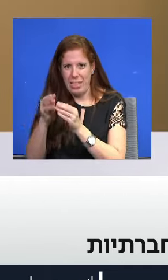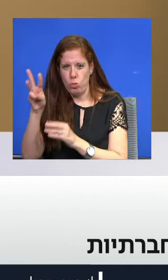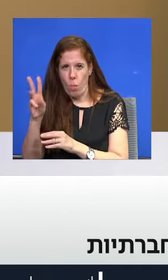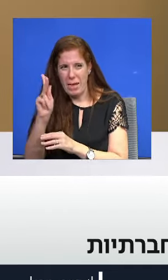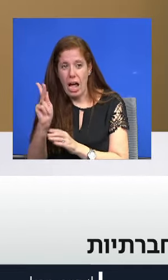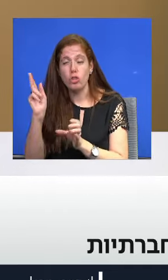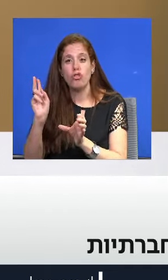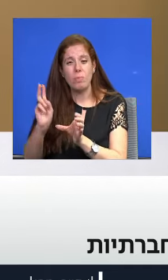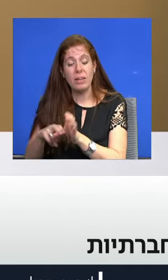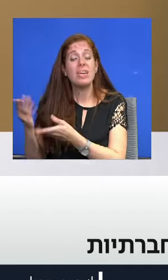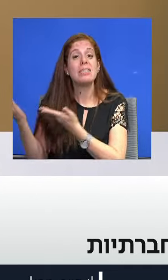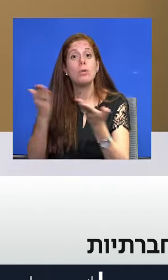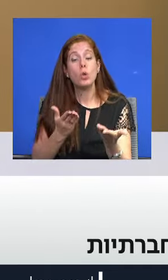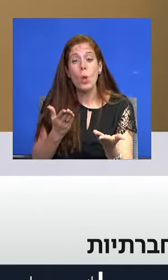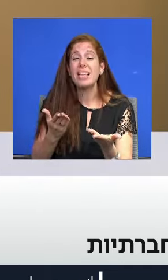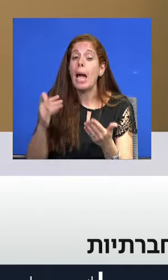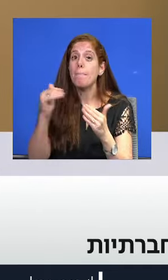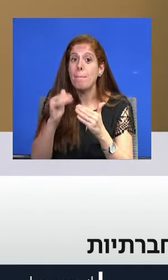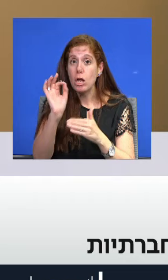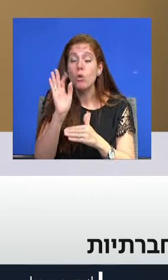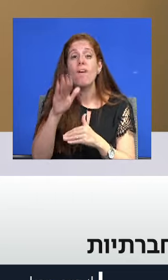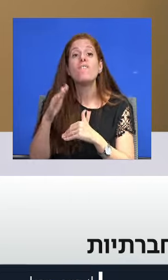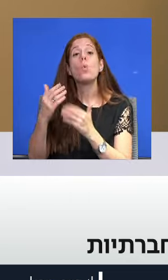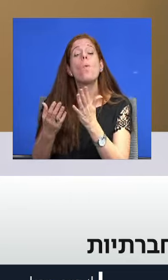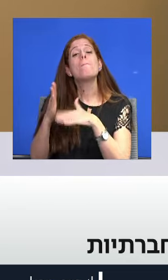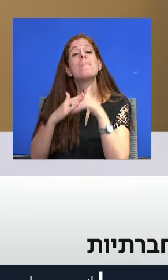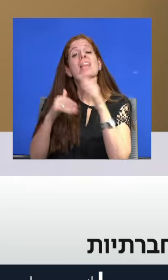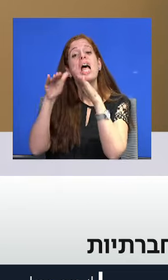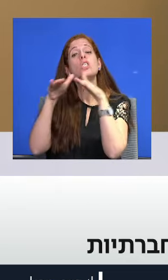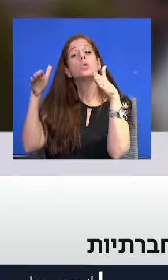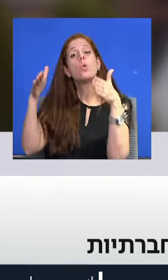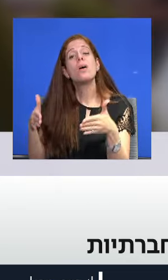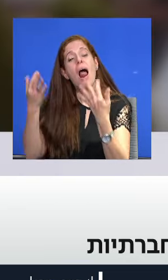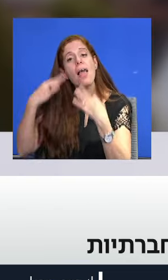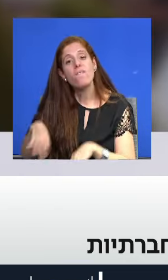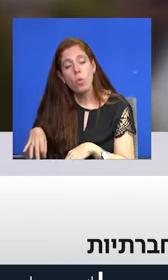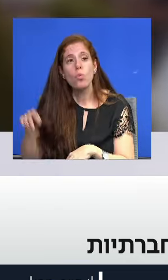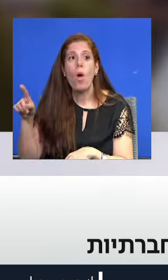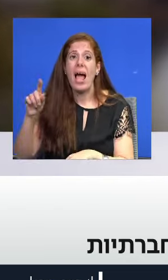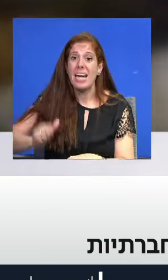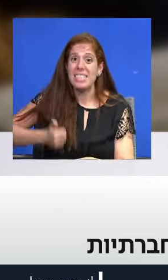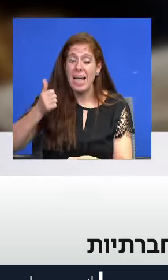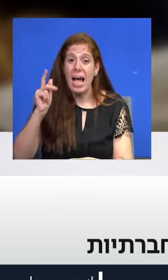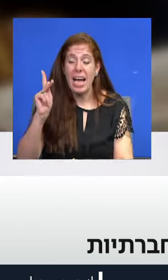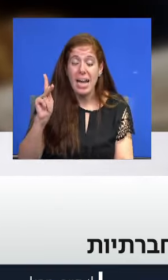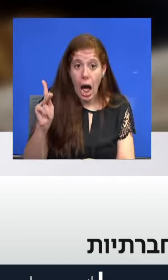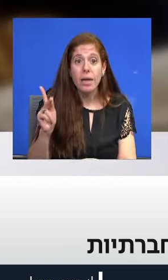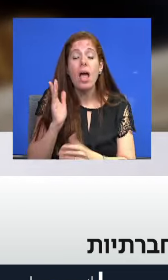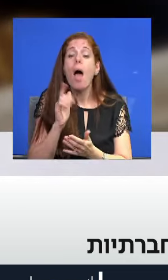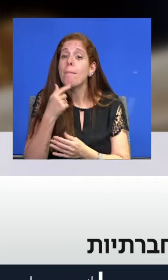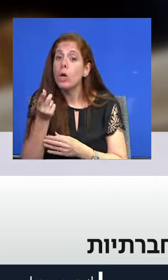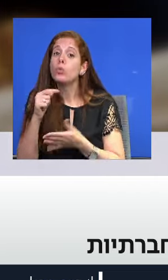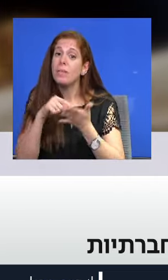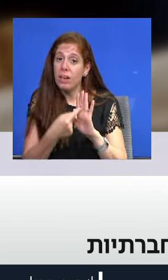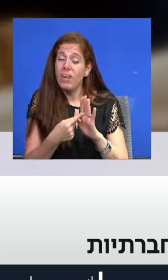לביתו להתארח, ואפילו הקים סוכה לכבודו. השר קרעי, בהודעה שלו על הנסיעה לסעודיה, אף ציין שהוא מתכוון להיפגש